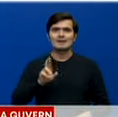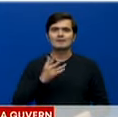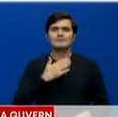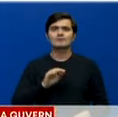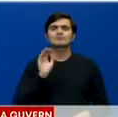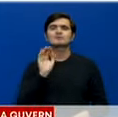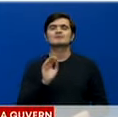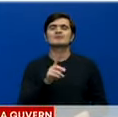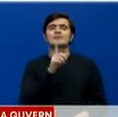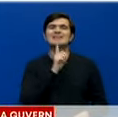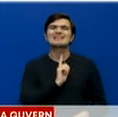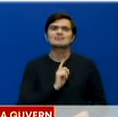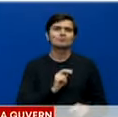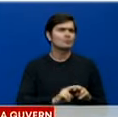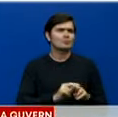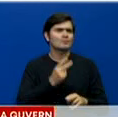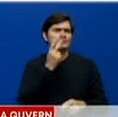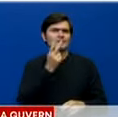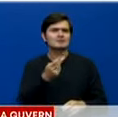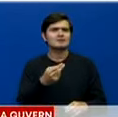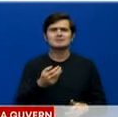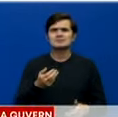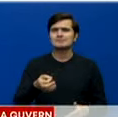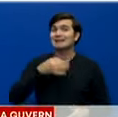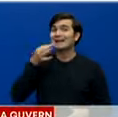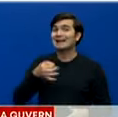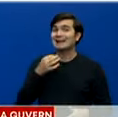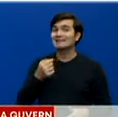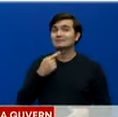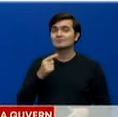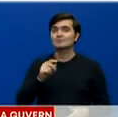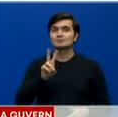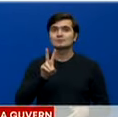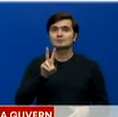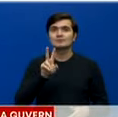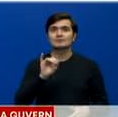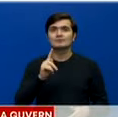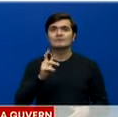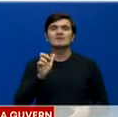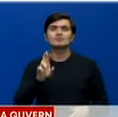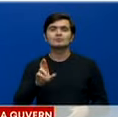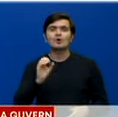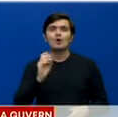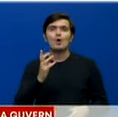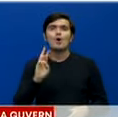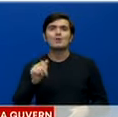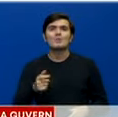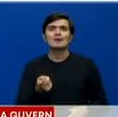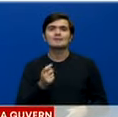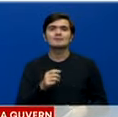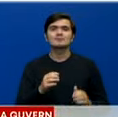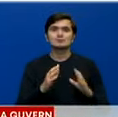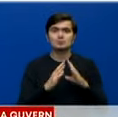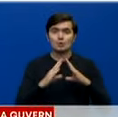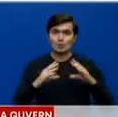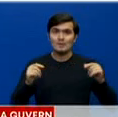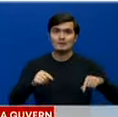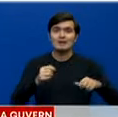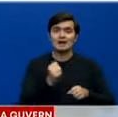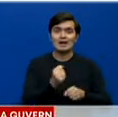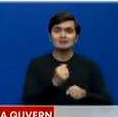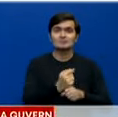simplu, cum vedeți dumneavoastră declarațiile lui Victor Orban din Transilvania, pe teritoriul României de